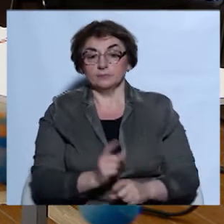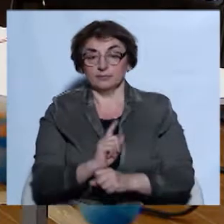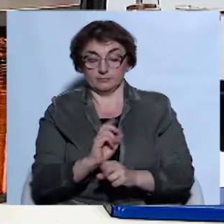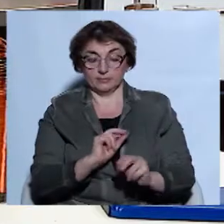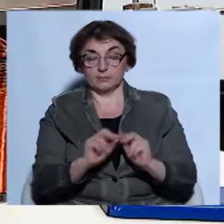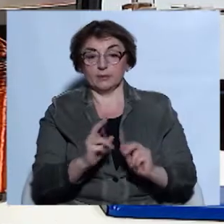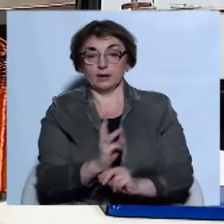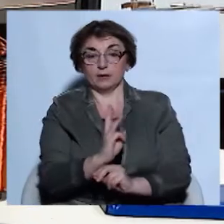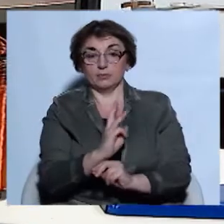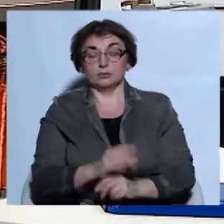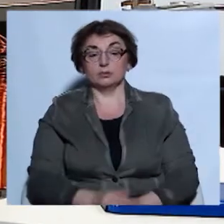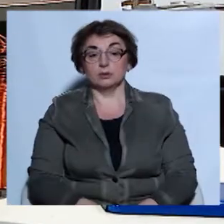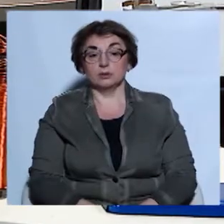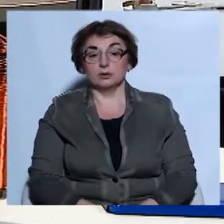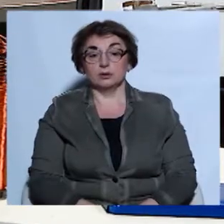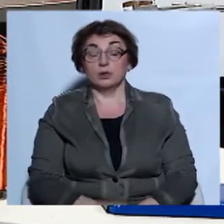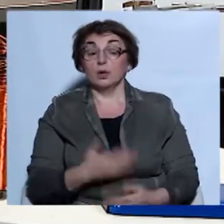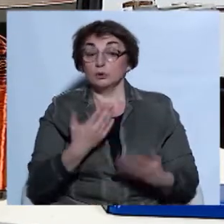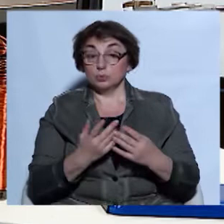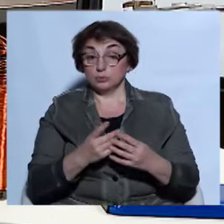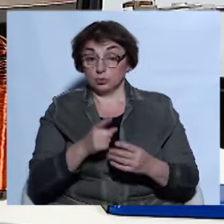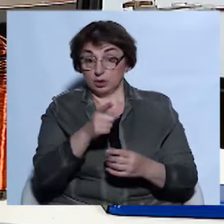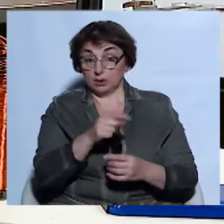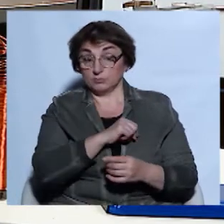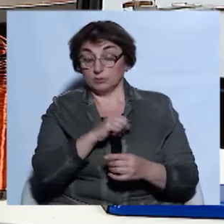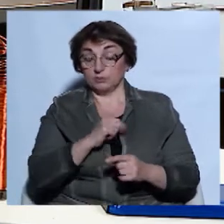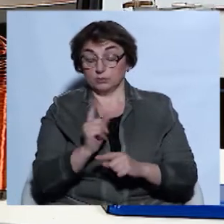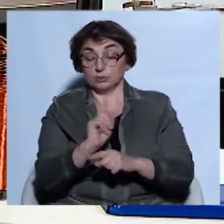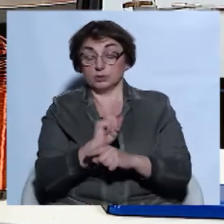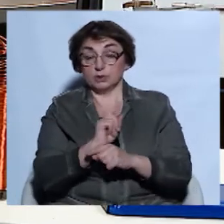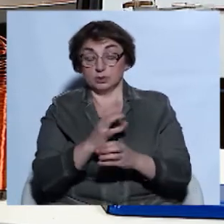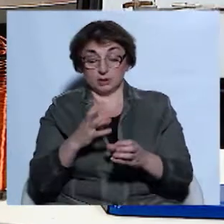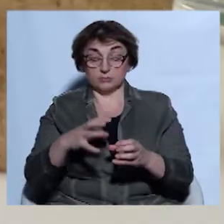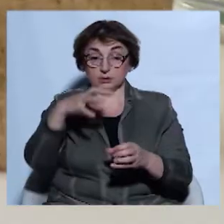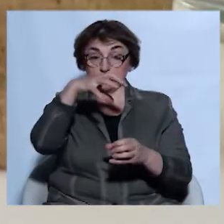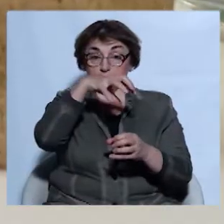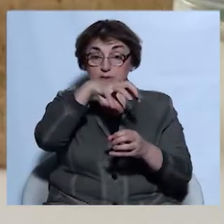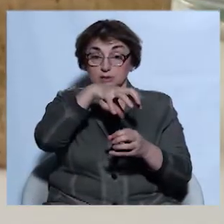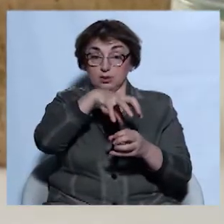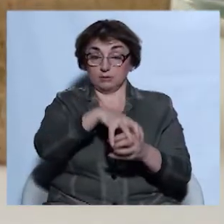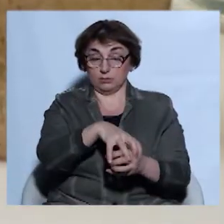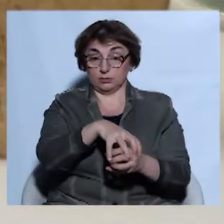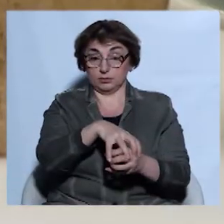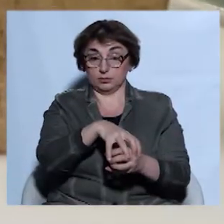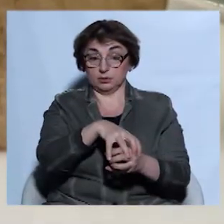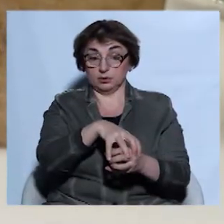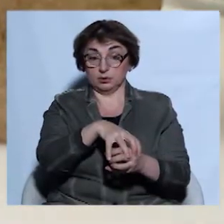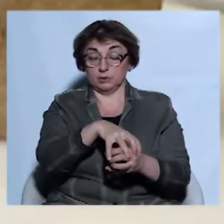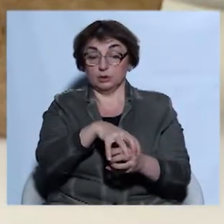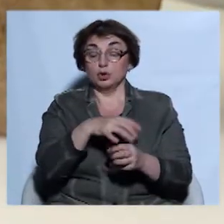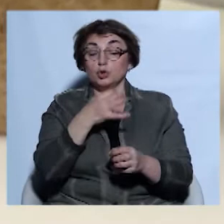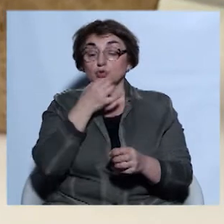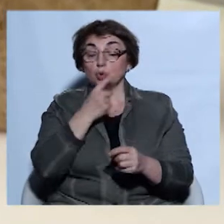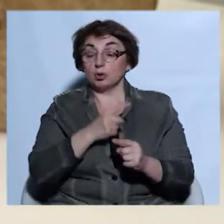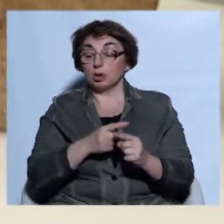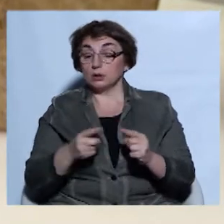სანთელი და თუ ანთებულ სანთელს დავახურებთ ხუფს, მაგალითად აი ესე ჭურჭელს,